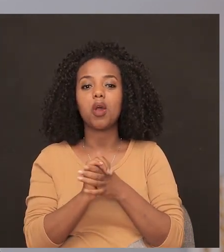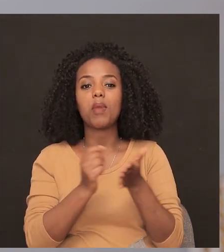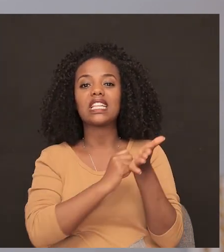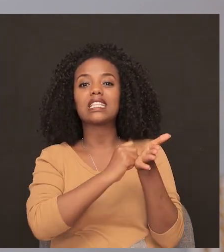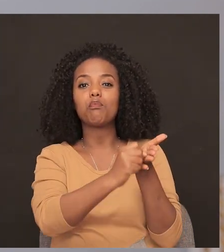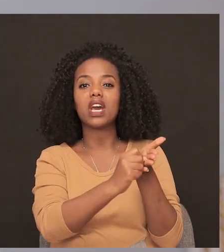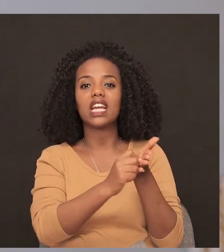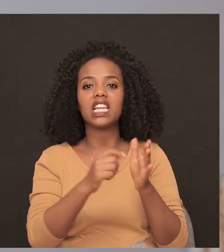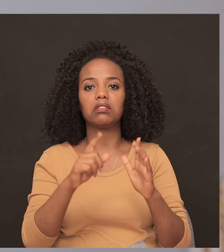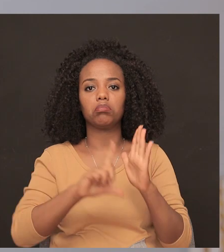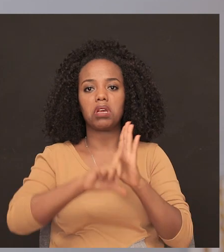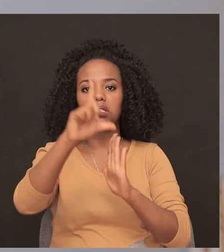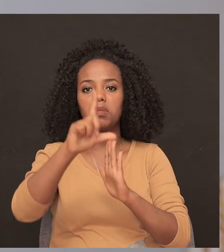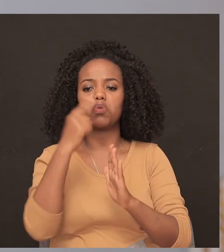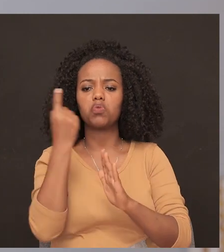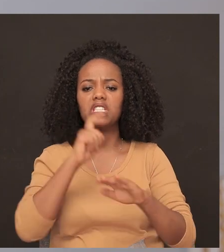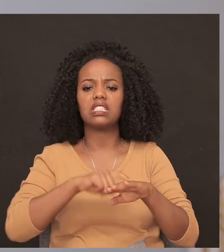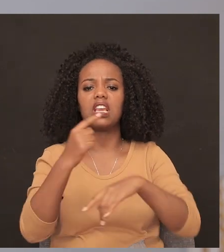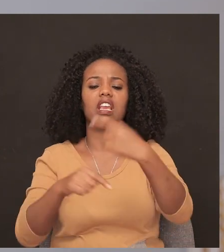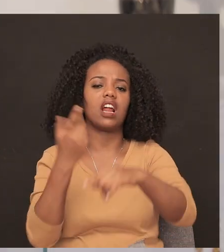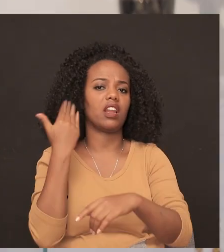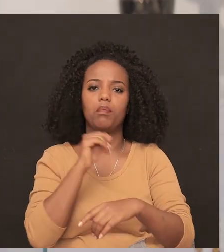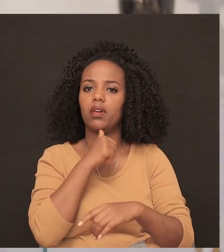በተሰመረለት ቀጥታ መስመር ሁልጊዜ ይሄድ አልነበረም።